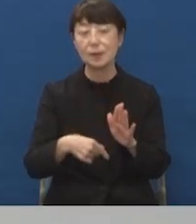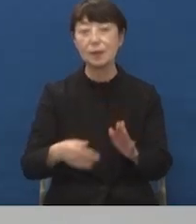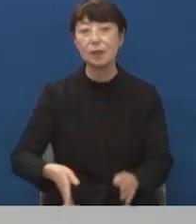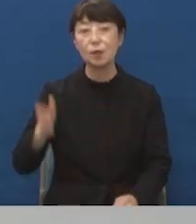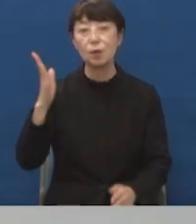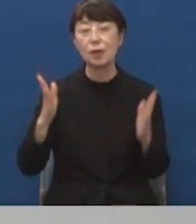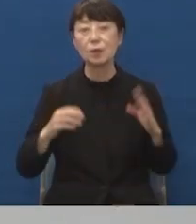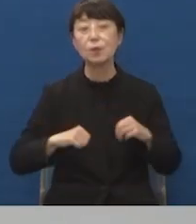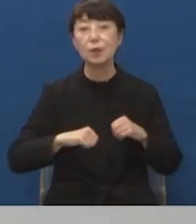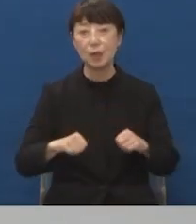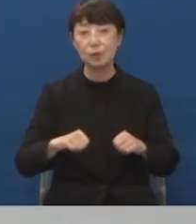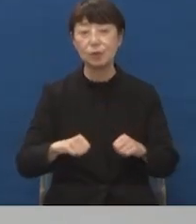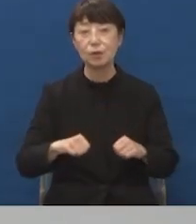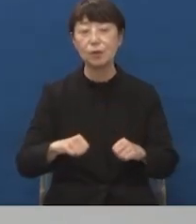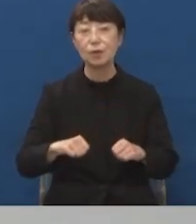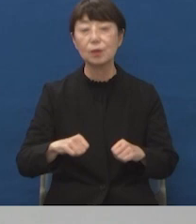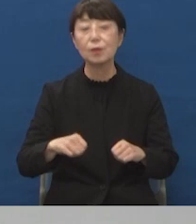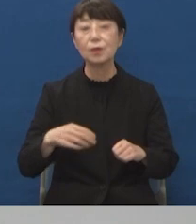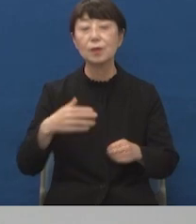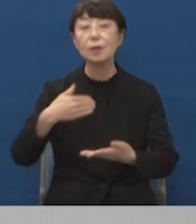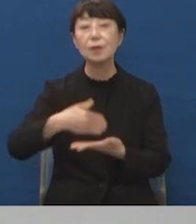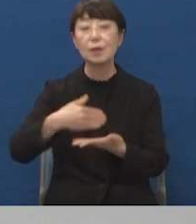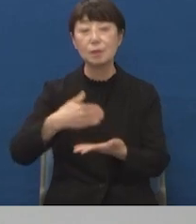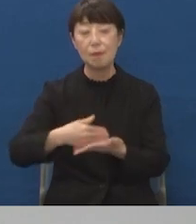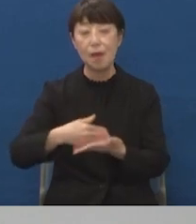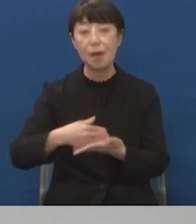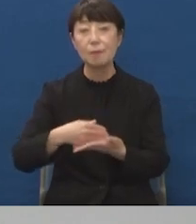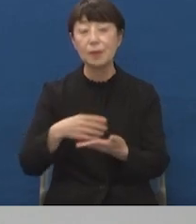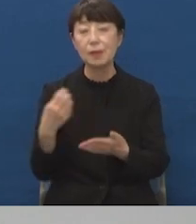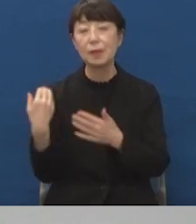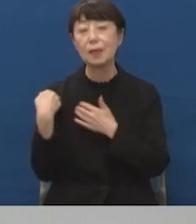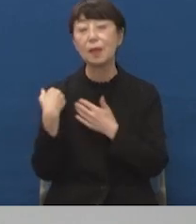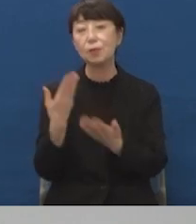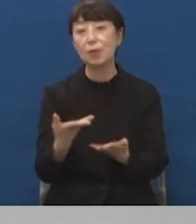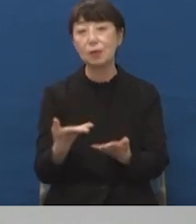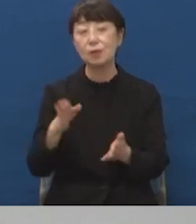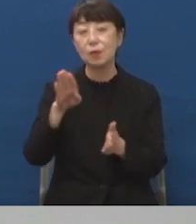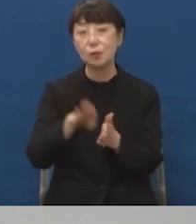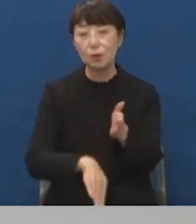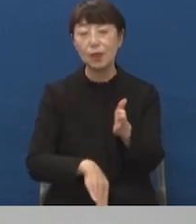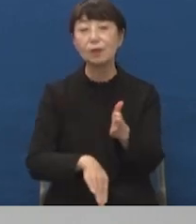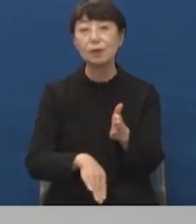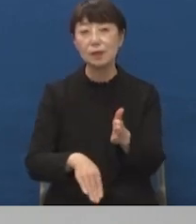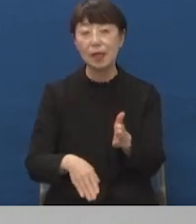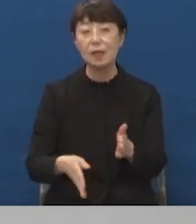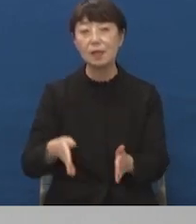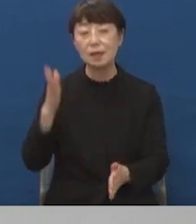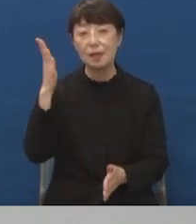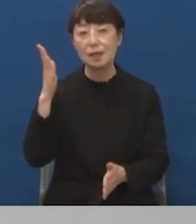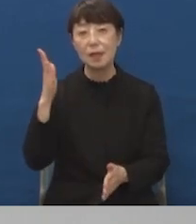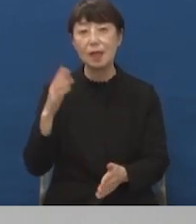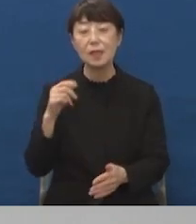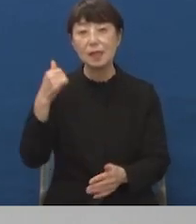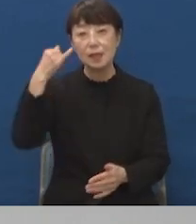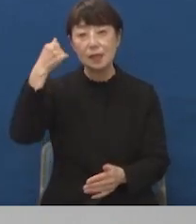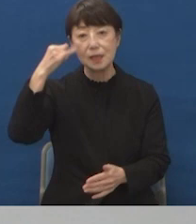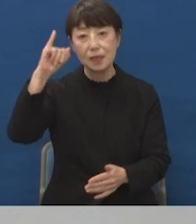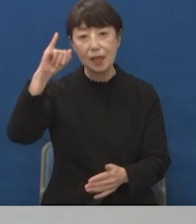ります。本案は議案の説明及び委員会付託を省略の上、原案のとおり可決することにご異議ありません